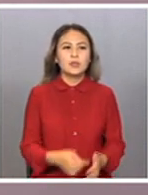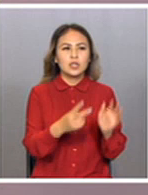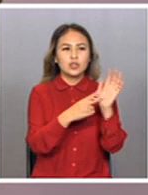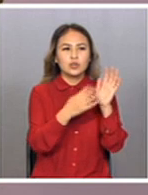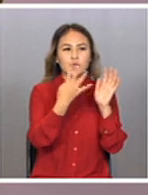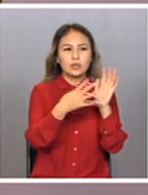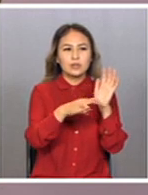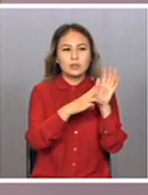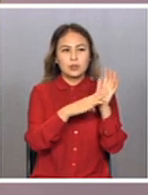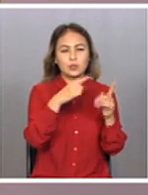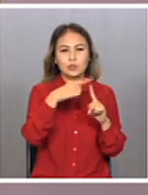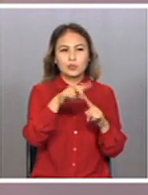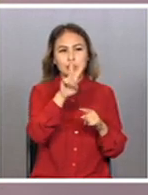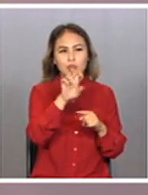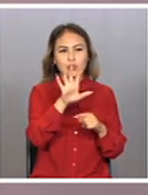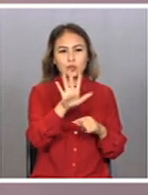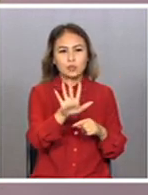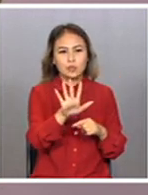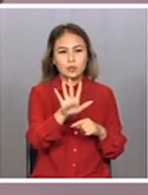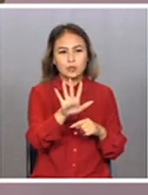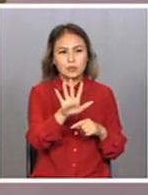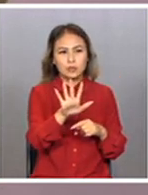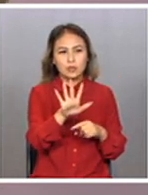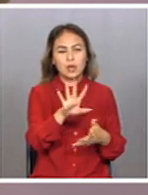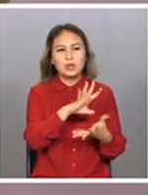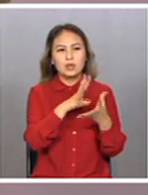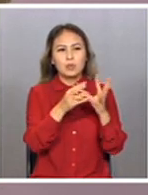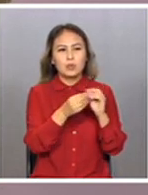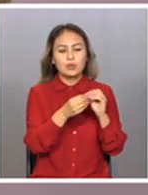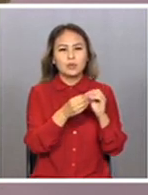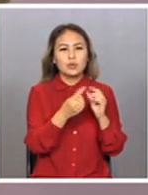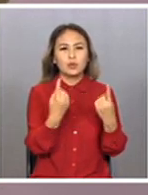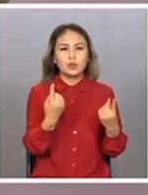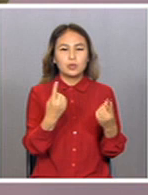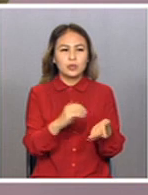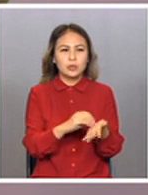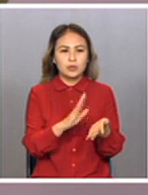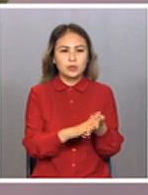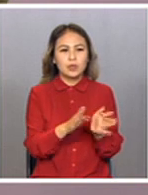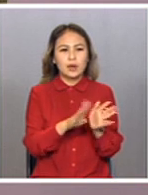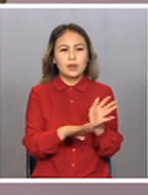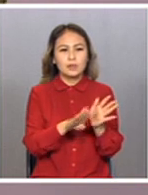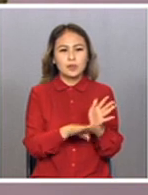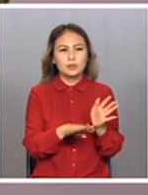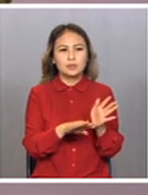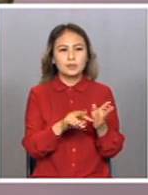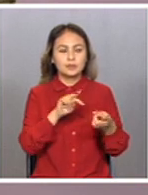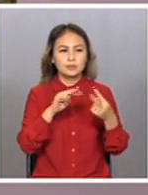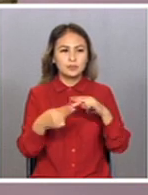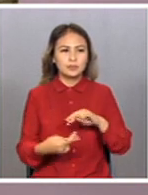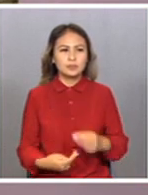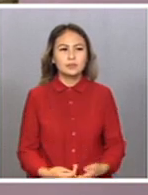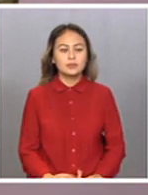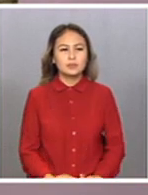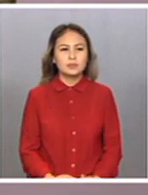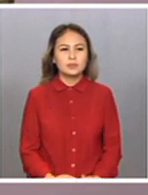748 мен 205-тің қосындысын табу нәтижесінде күрделі теңдеуді қарапайым теңдеуге айналдырып